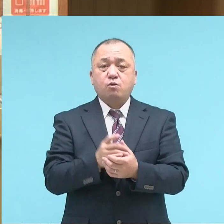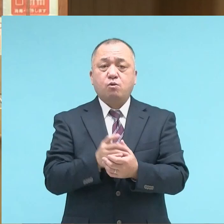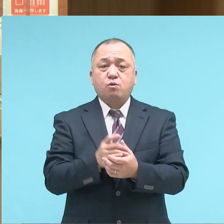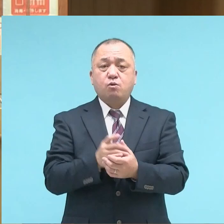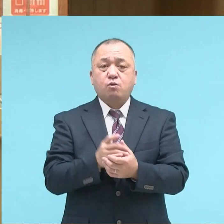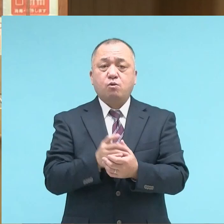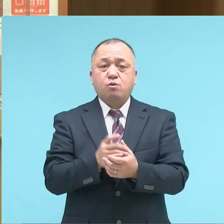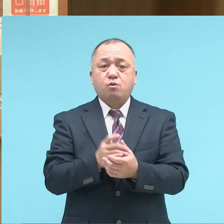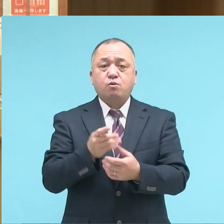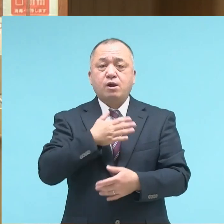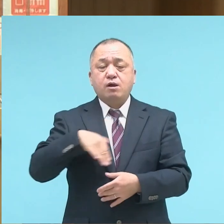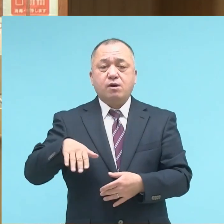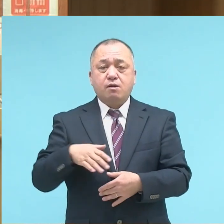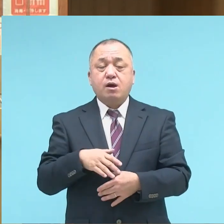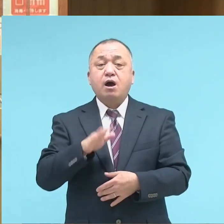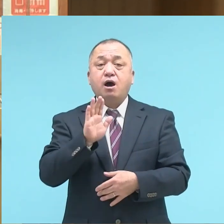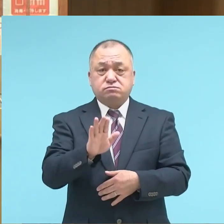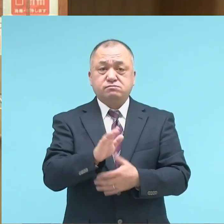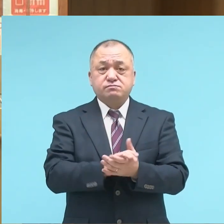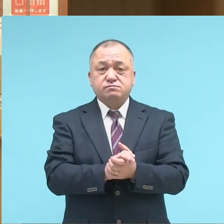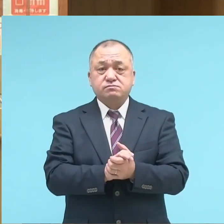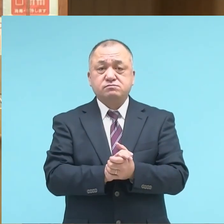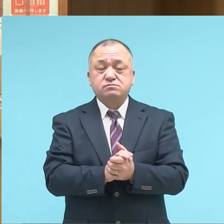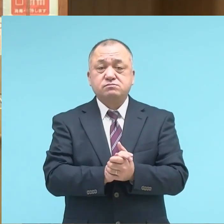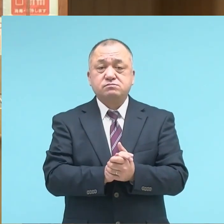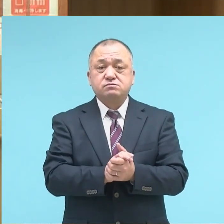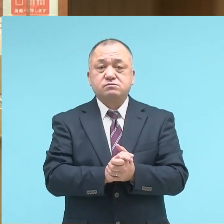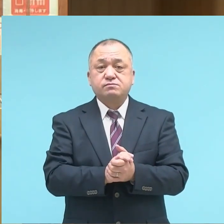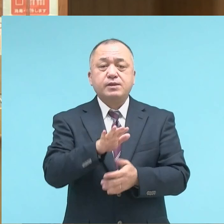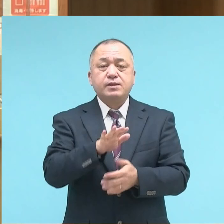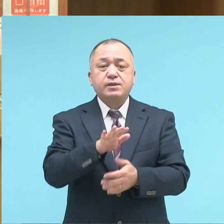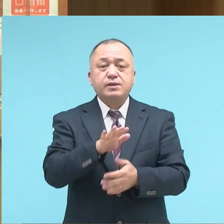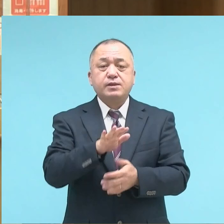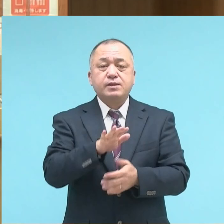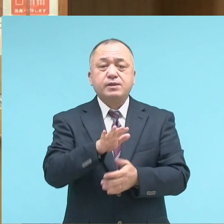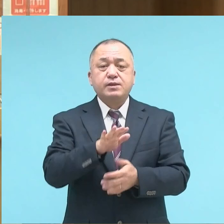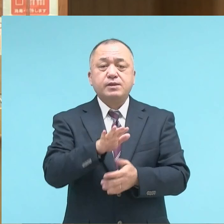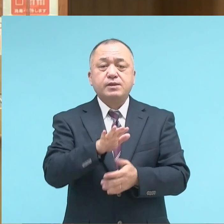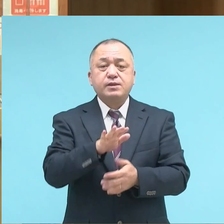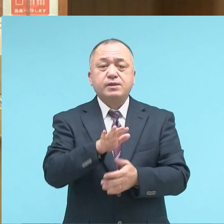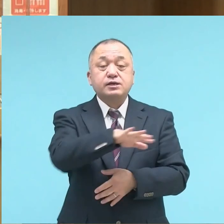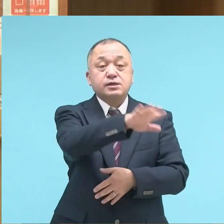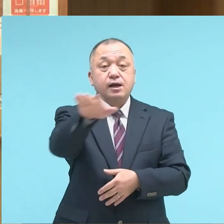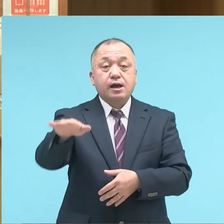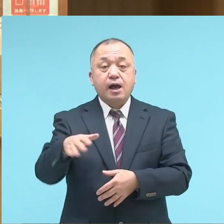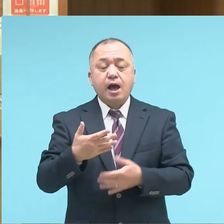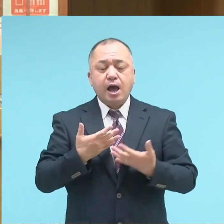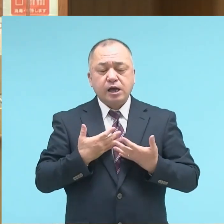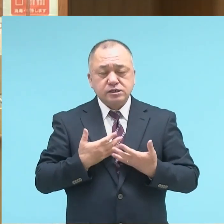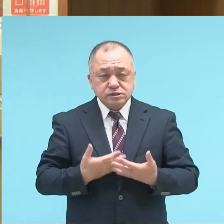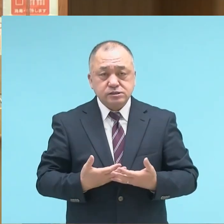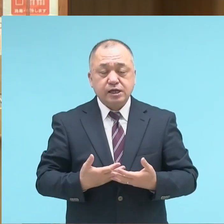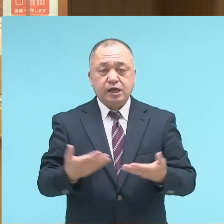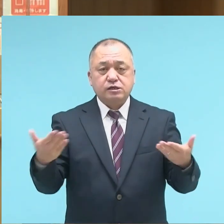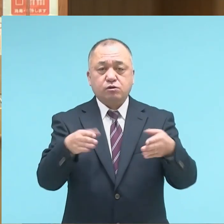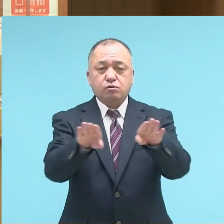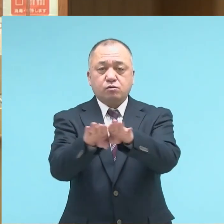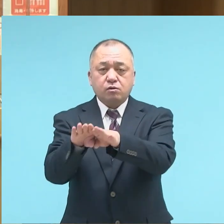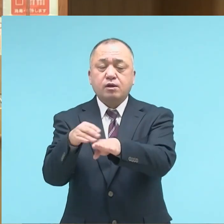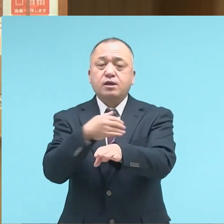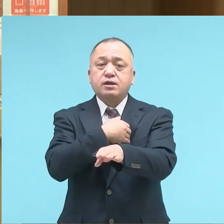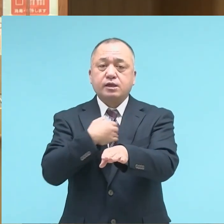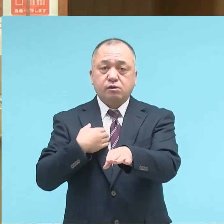のも我々分かるんですが、例えばそういった皆さんが安心してですね、休業できる財